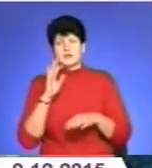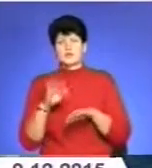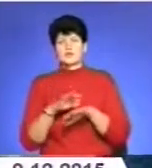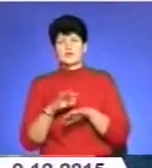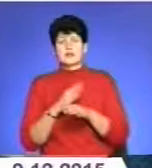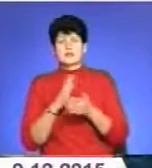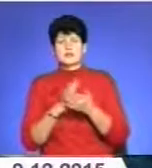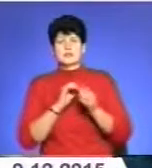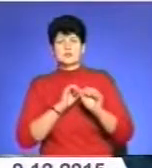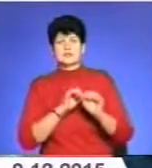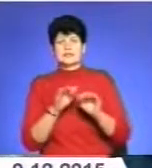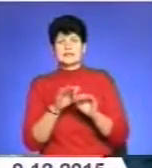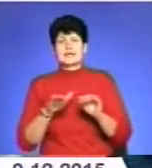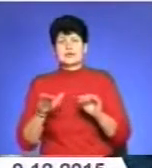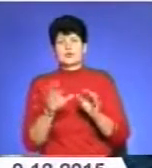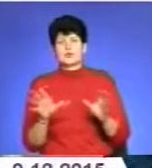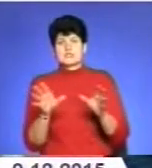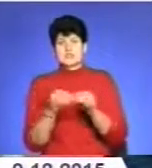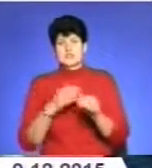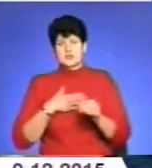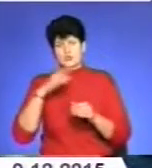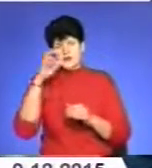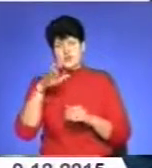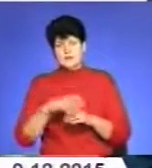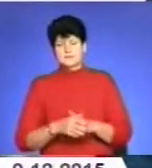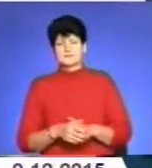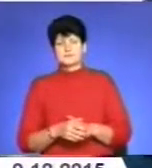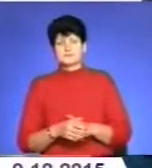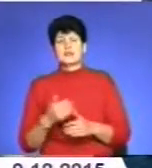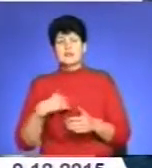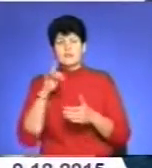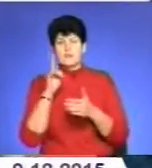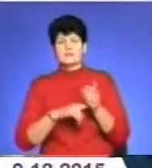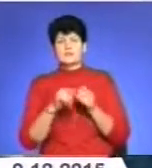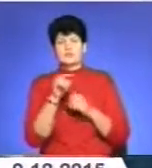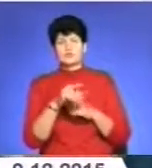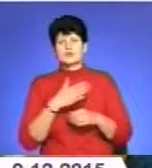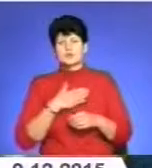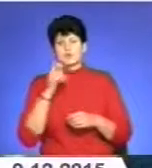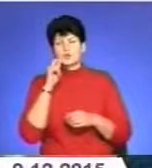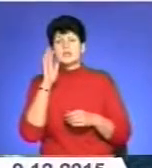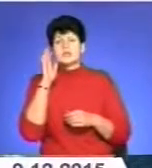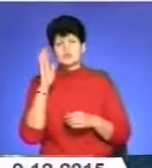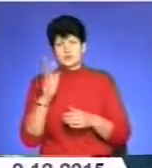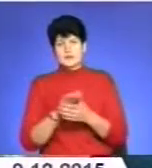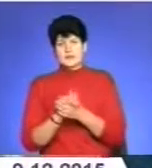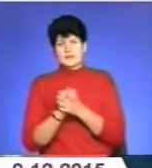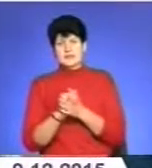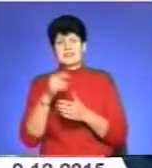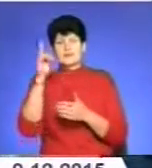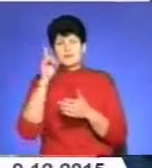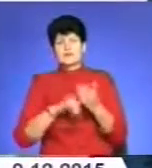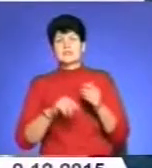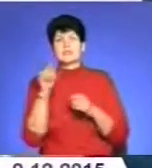мають захищати територіальну цілісність нашої держави. Я впевнений в тому, що в нашій країні буде мир. Я впевнений в тому,